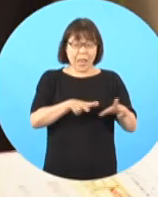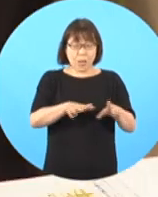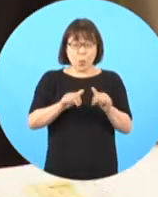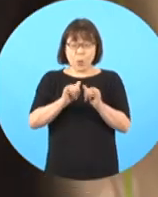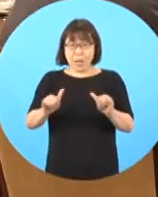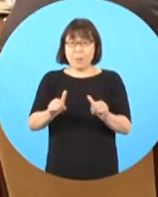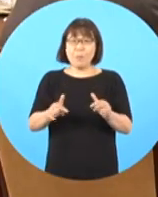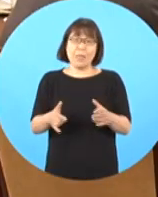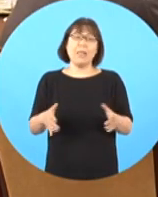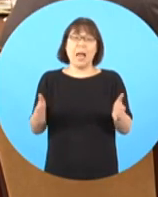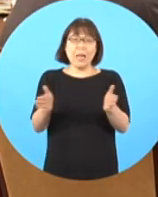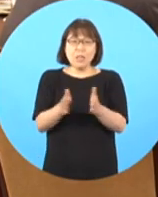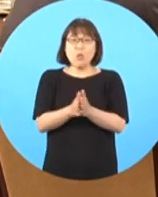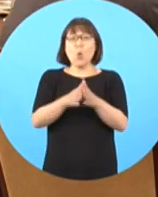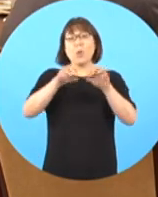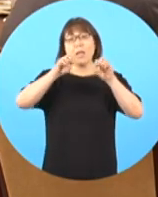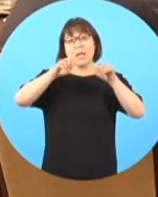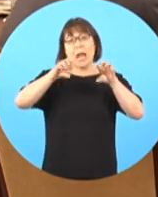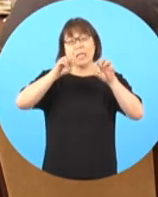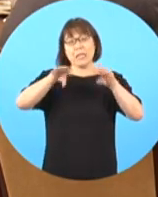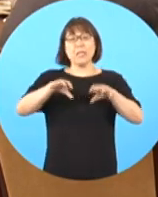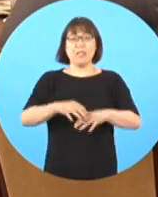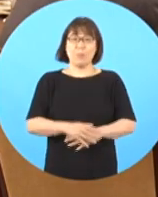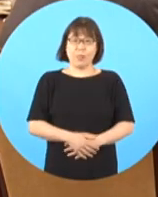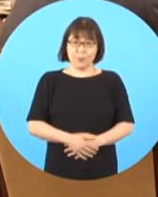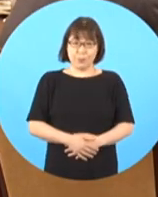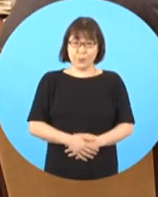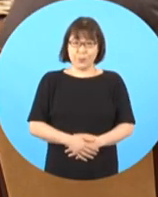が一体となって発信します。